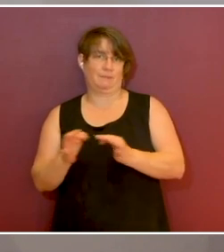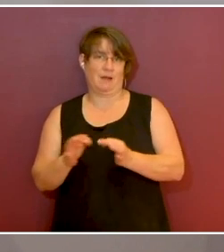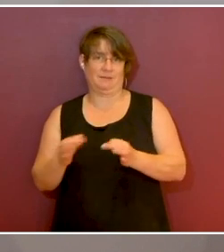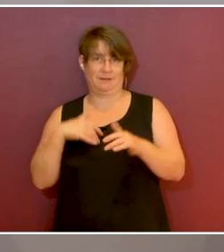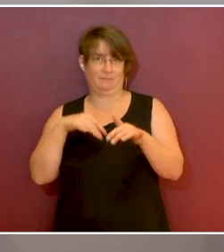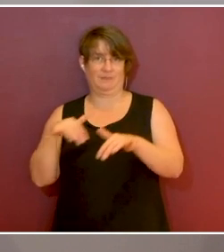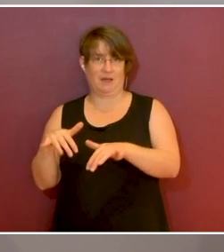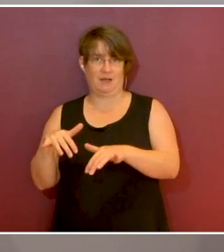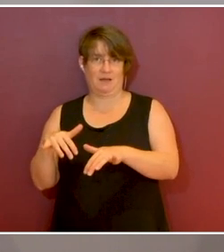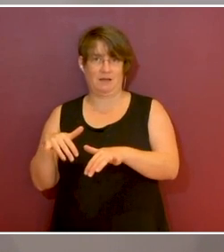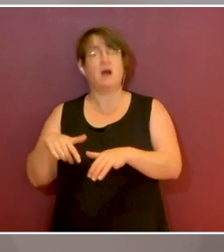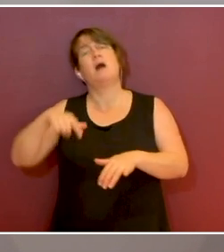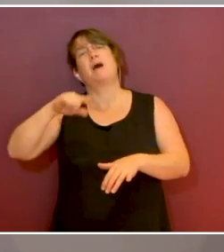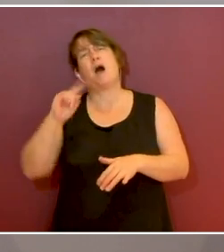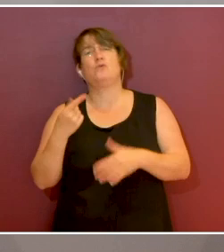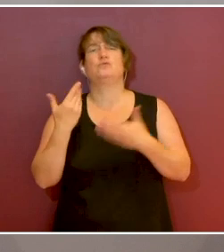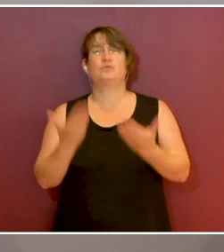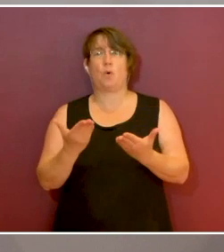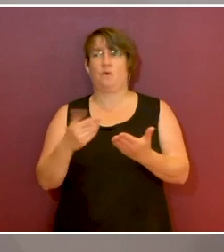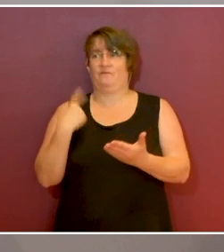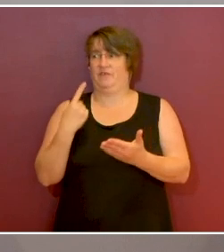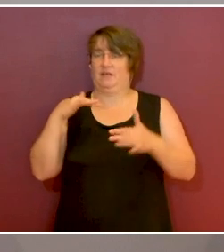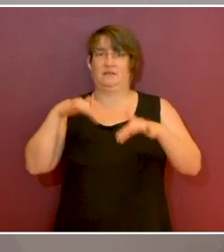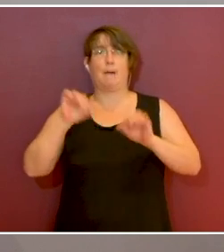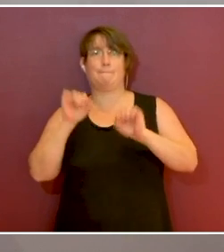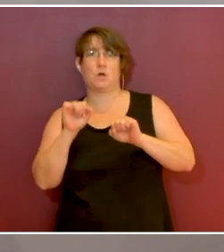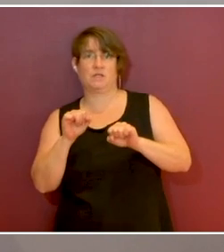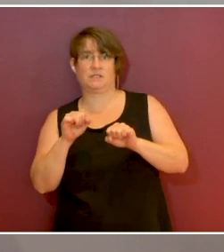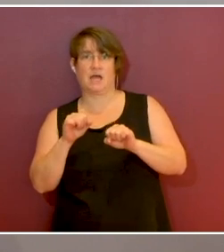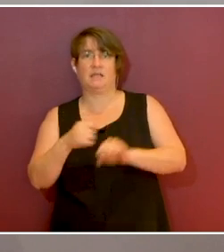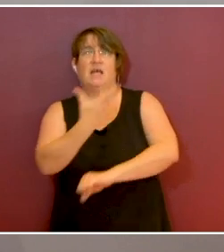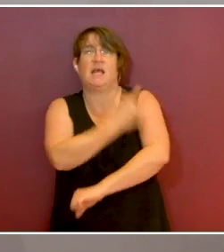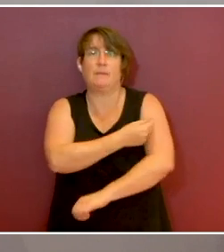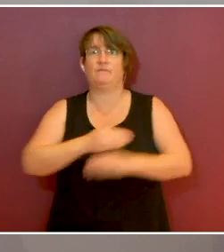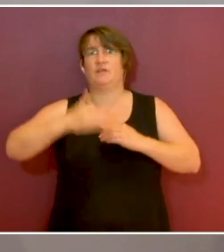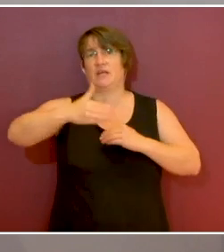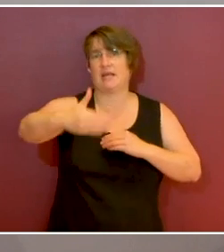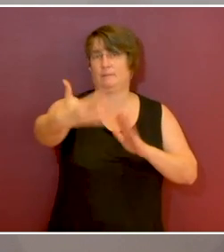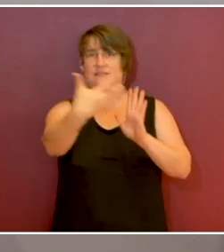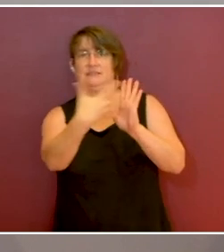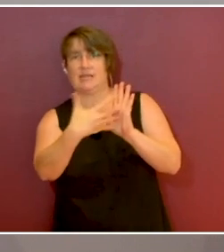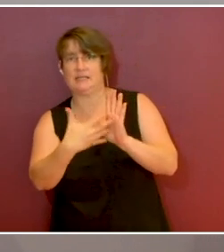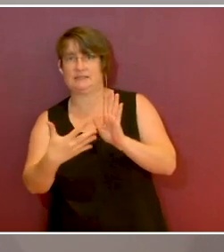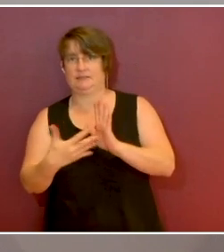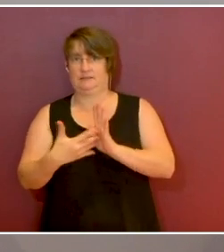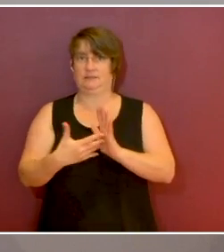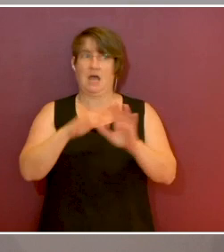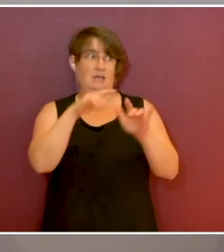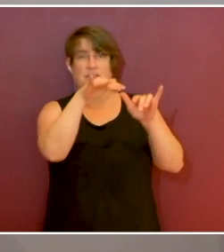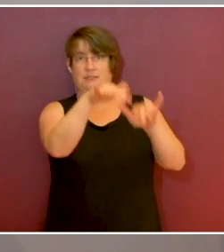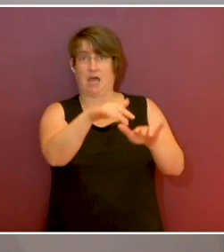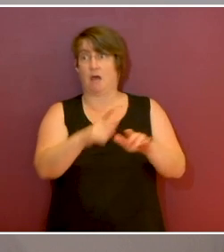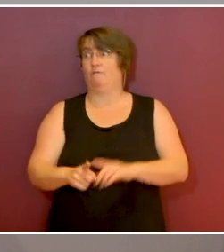in der Hand, wie das Impfen, wie das regelmäßige Testen, die wir, wenn ich mal daran erinnern darf, vor einem Jahr ja nicht hatten.